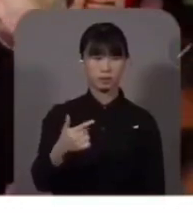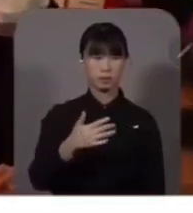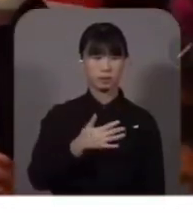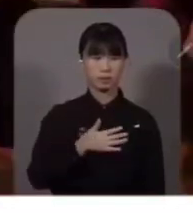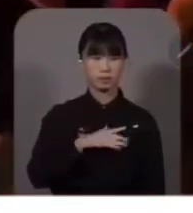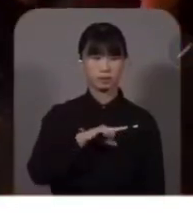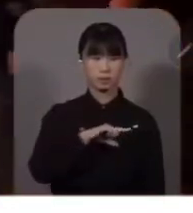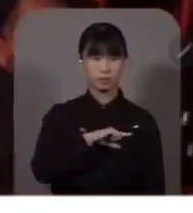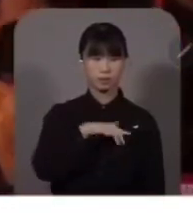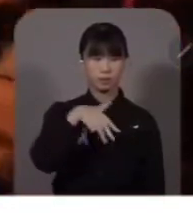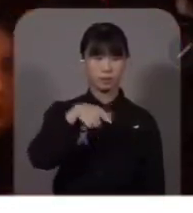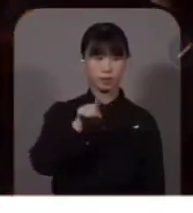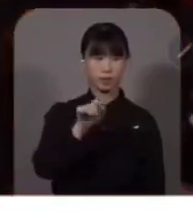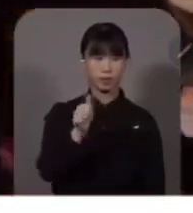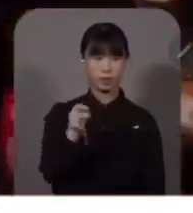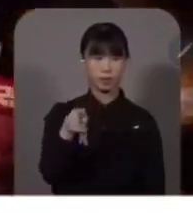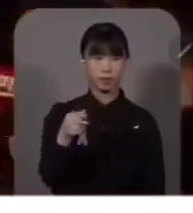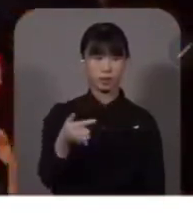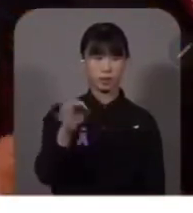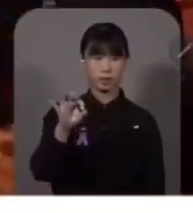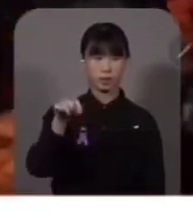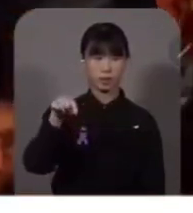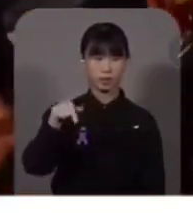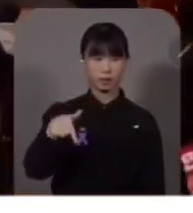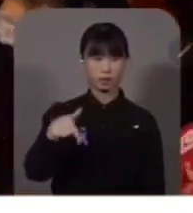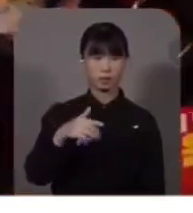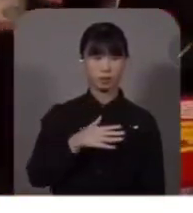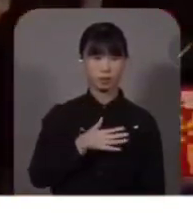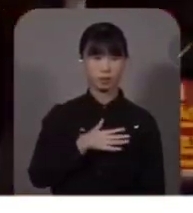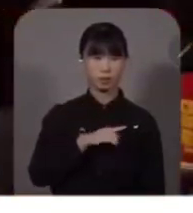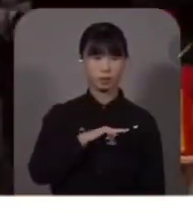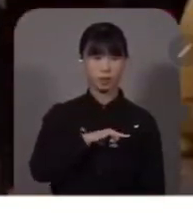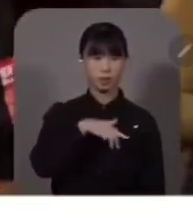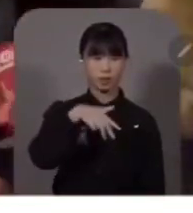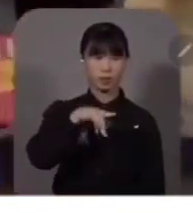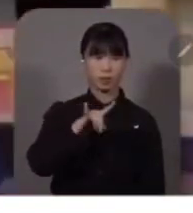이름은 차현우. 내 이름은